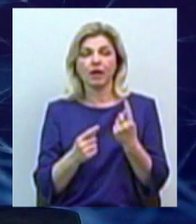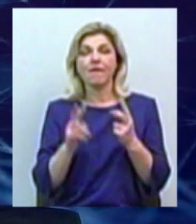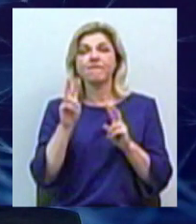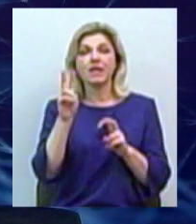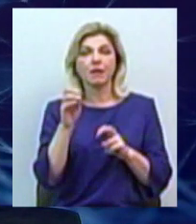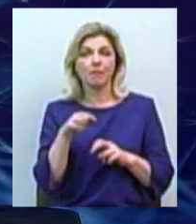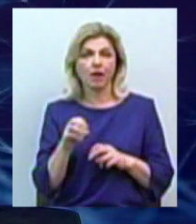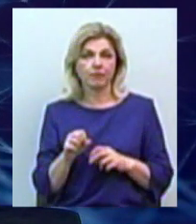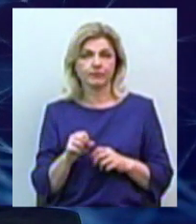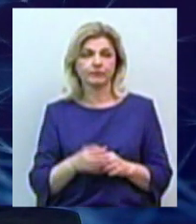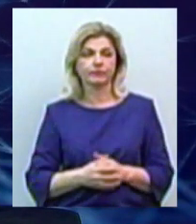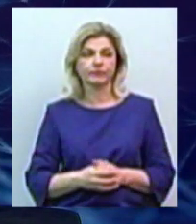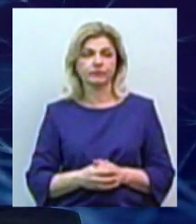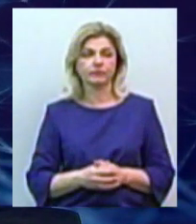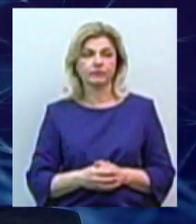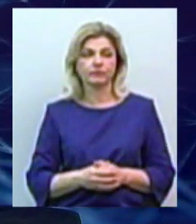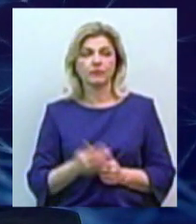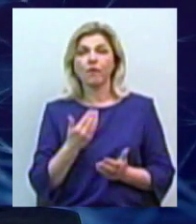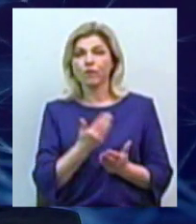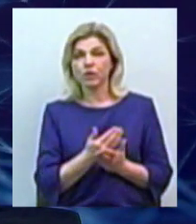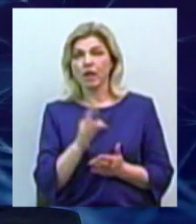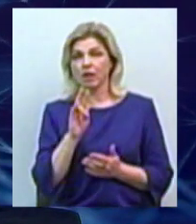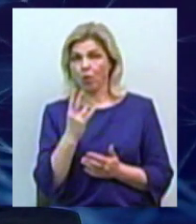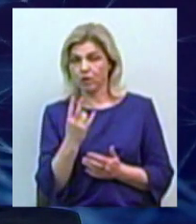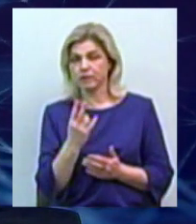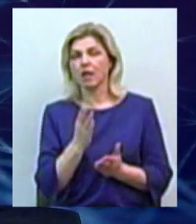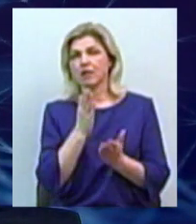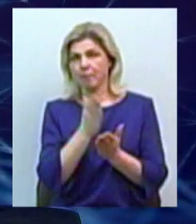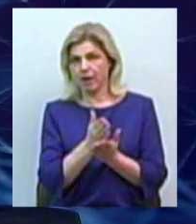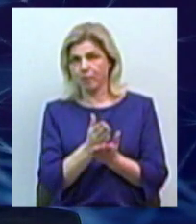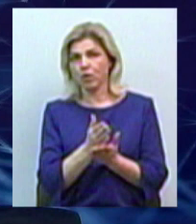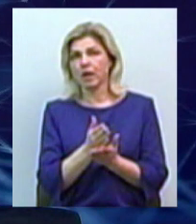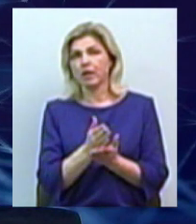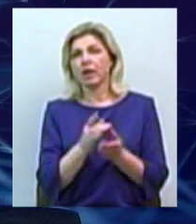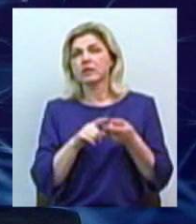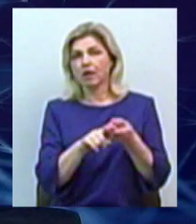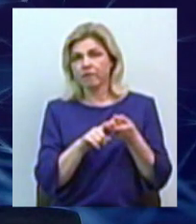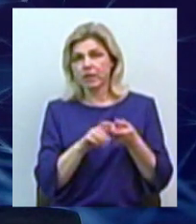фірма, вона миколаївська, напряму афілюється з одним з